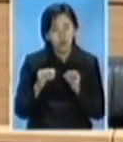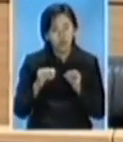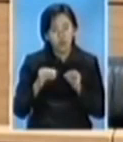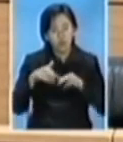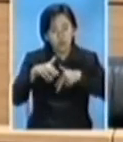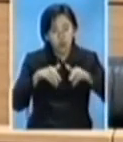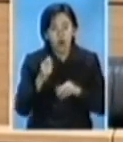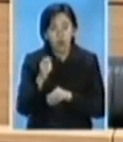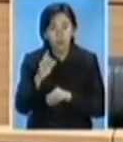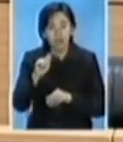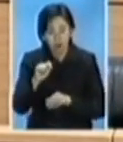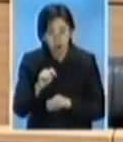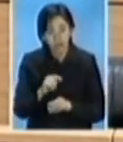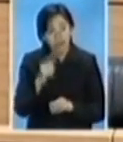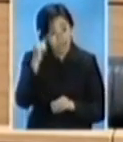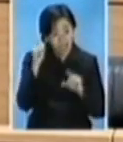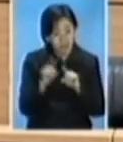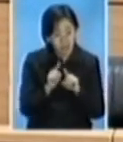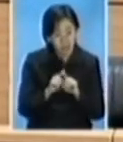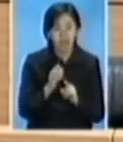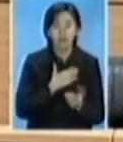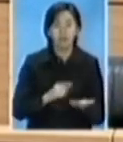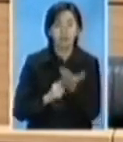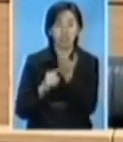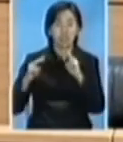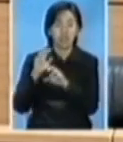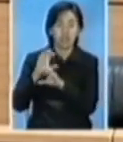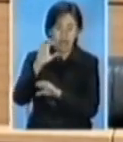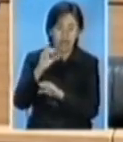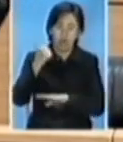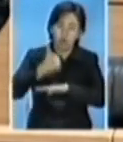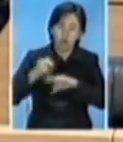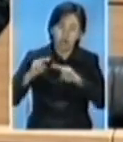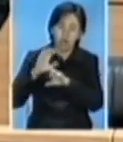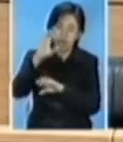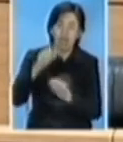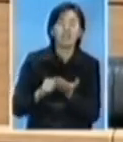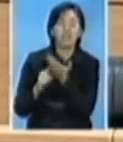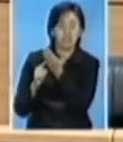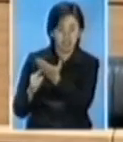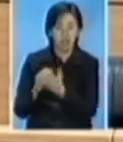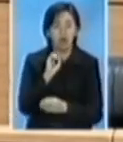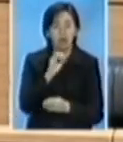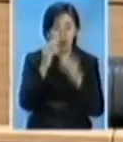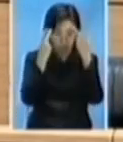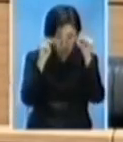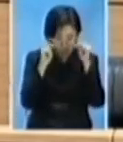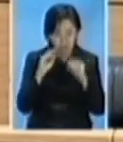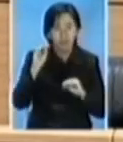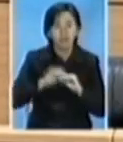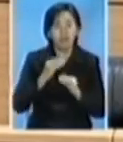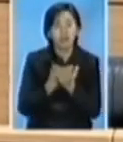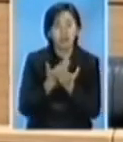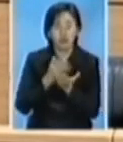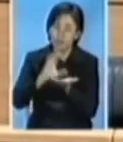อกกับผมจะเอาเรื่องนี้เข้ามหาดไทยบอกกับท่านรัฐมนตรีว่าการจะเอาเรื่องนี้บอกกับท่านนายกแล้วเพิ่มงบประมา